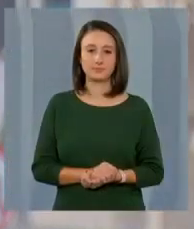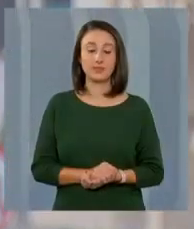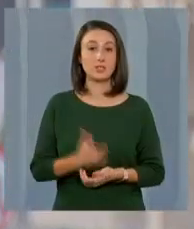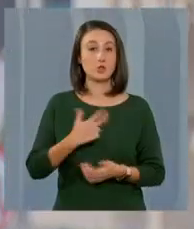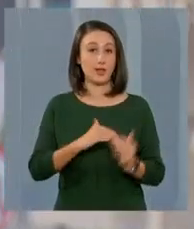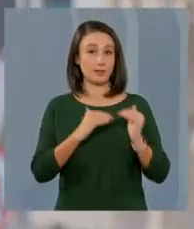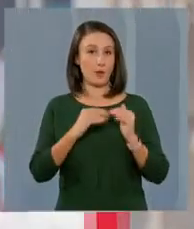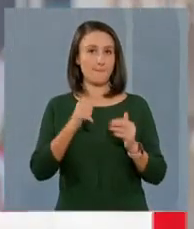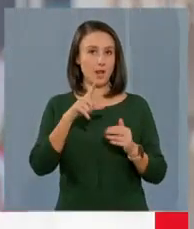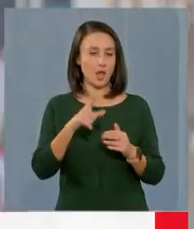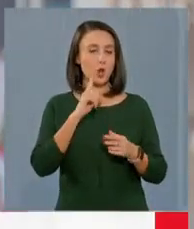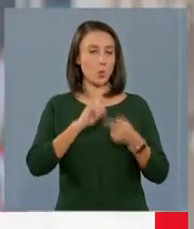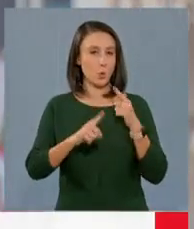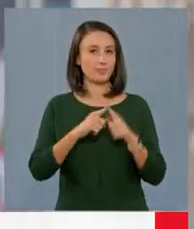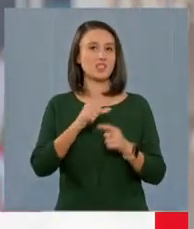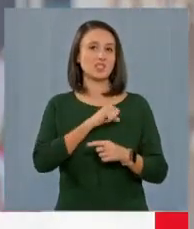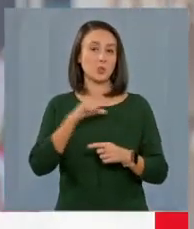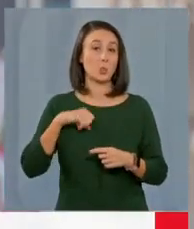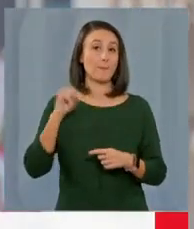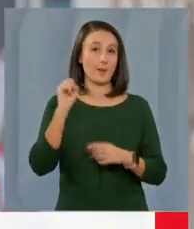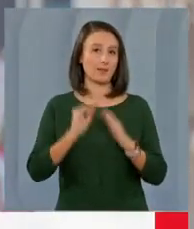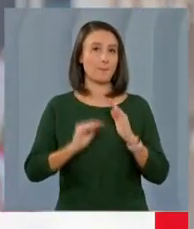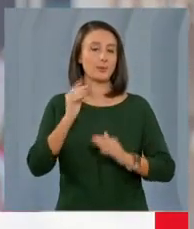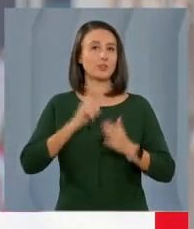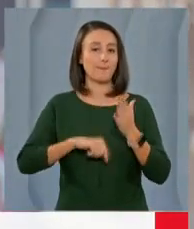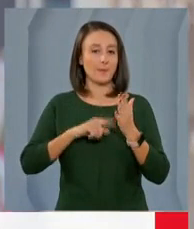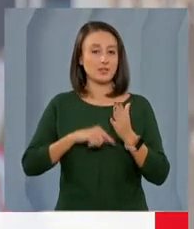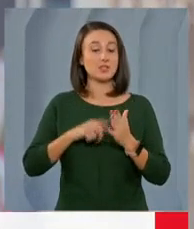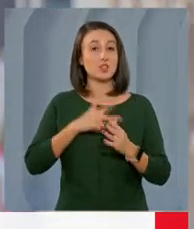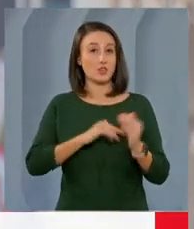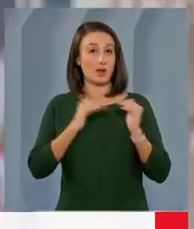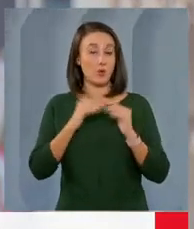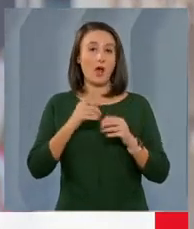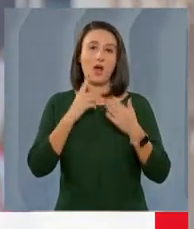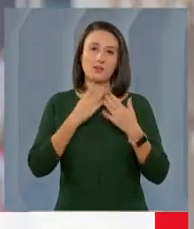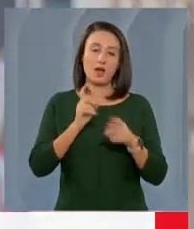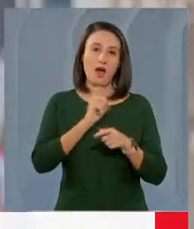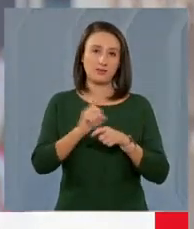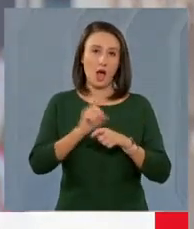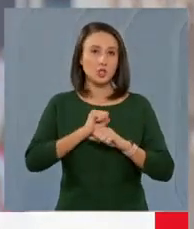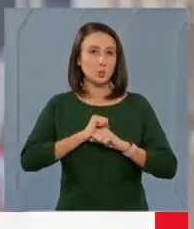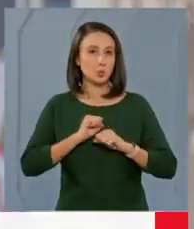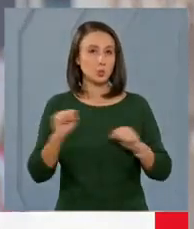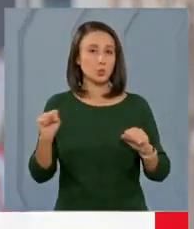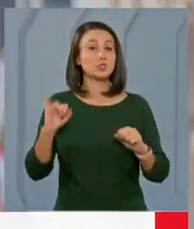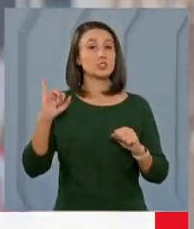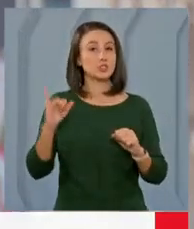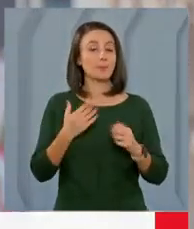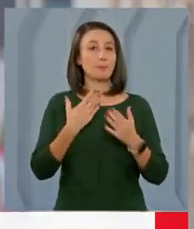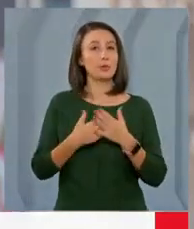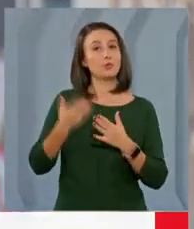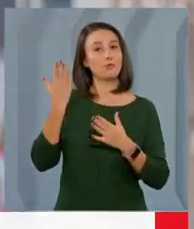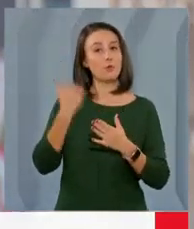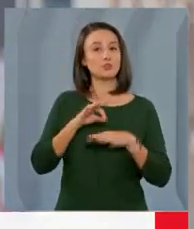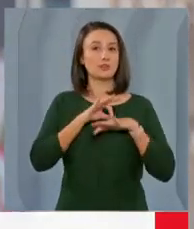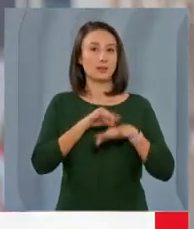PSD și PNL se luptă pentru a fi singurul partid care mărește pensiile românilor. PSD a lansat un atac dur la președintele Klaus Iohannis, dar și asupra foștilor